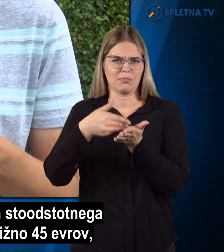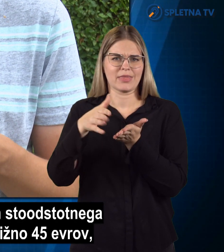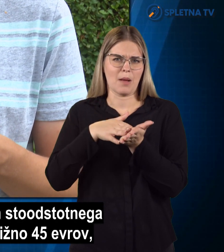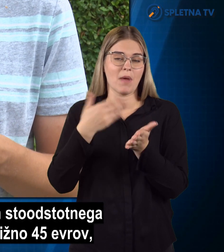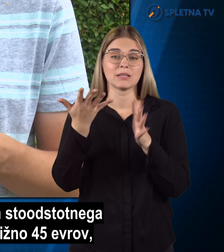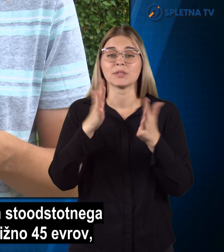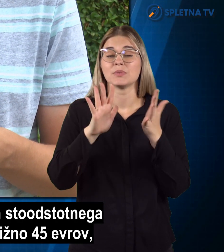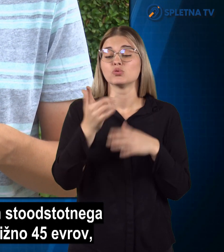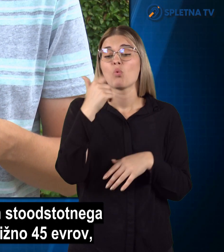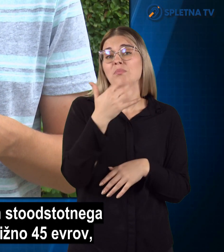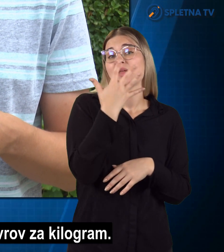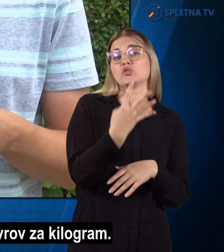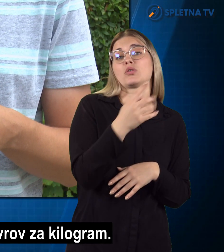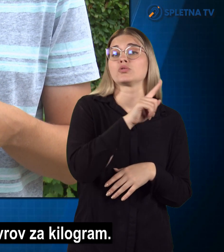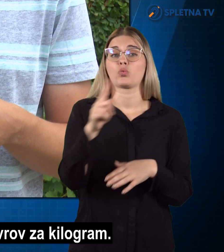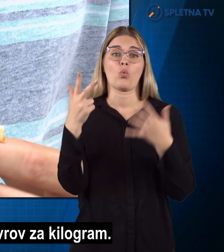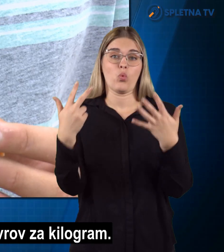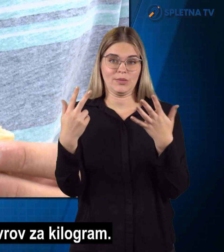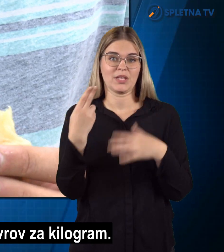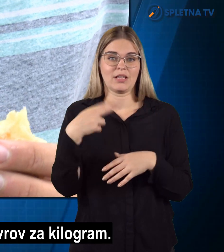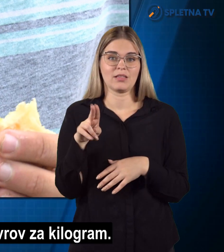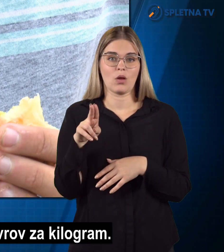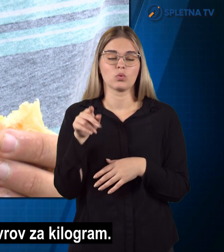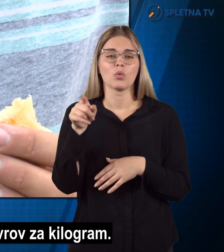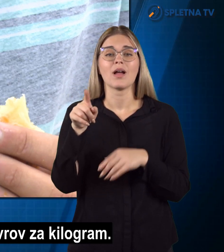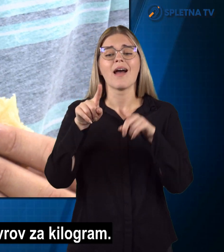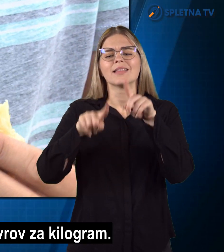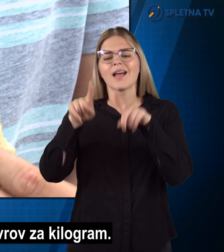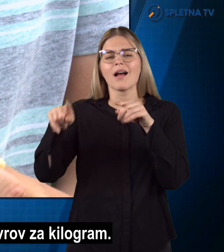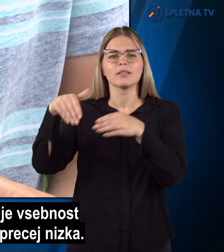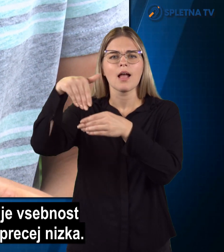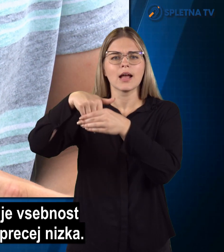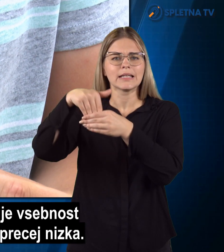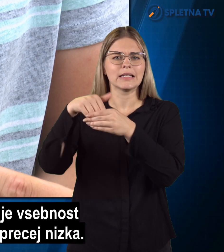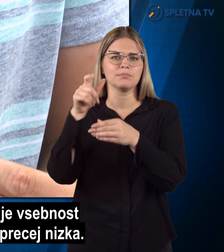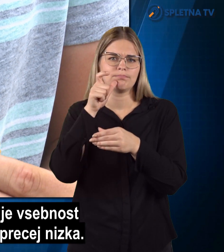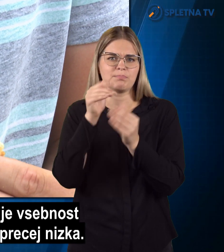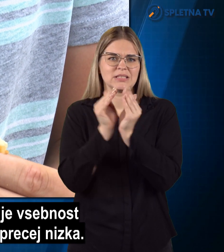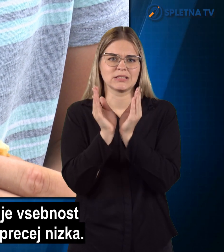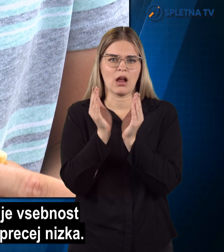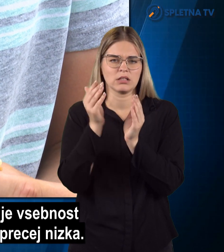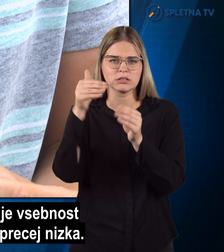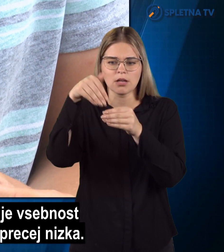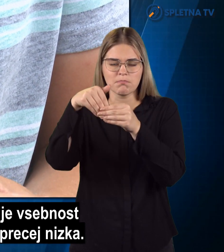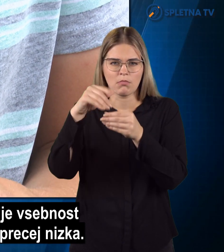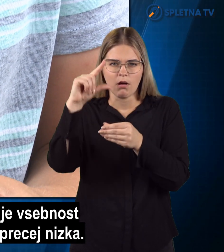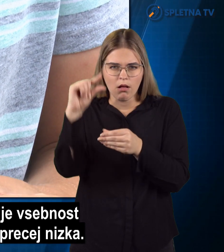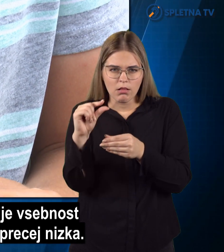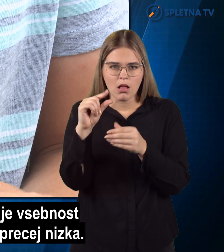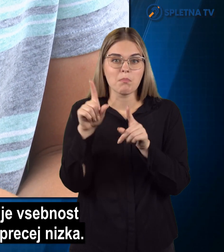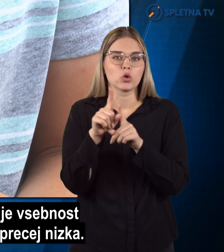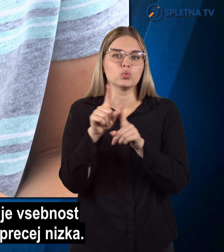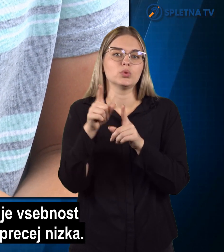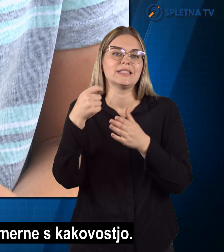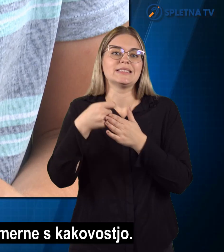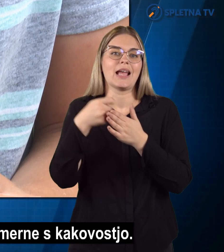45 evrov, pa vse tja do 80 evrov za kilogram. Pri nekaterih je vsebnost pistacij lahko precej